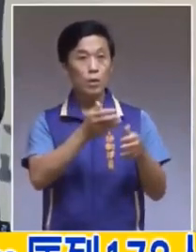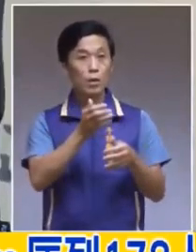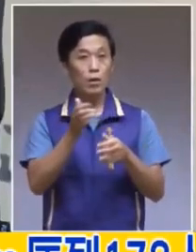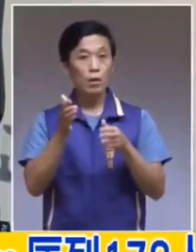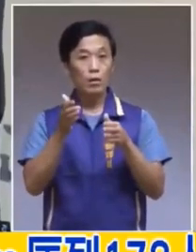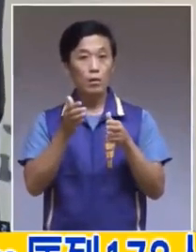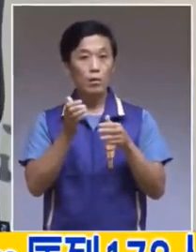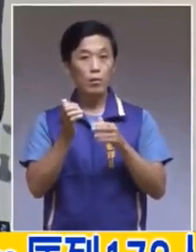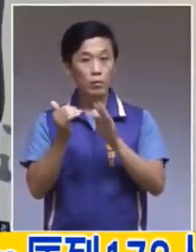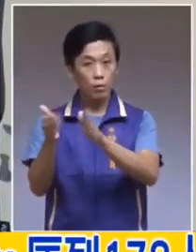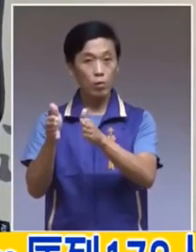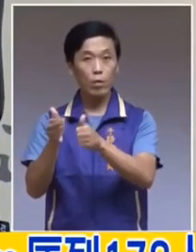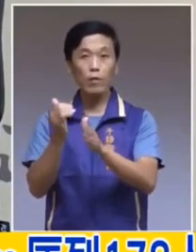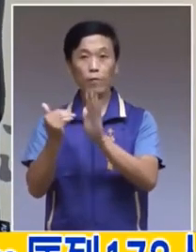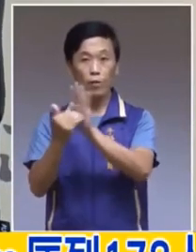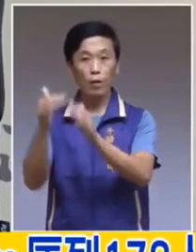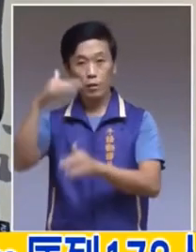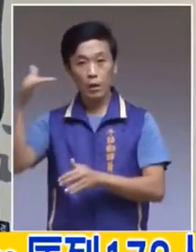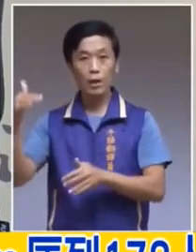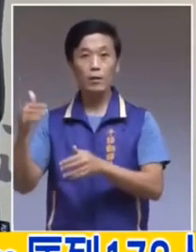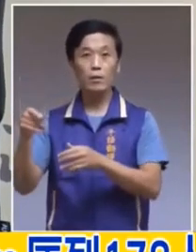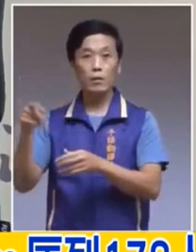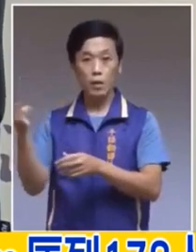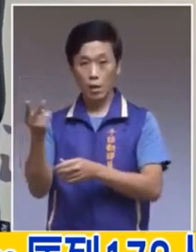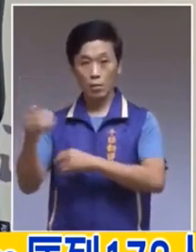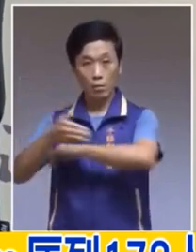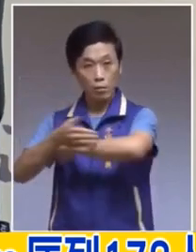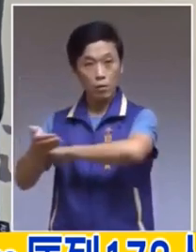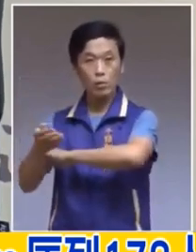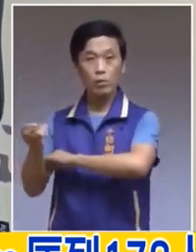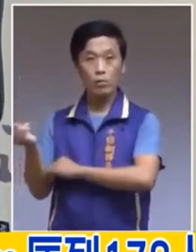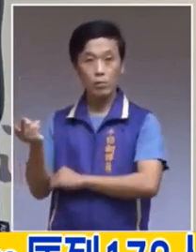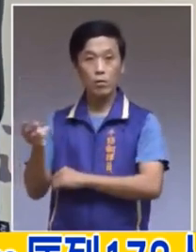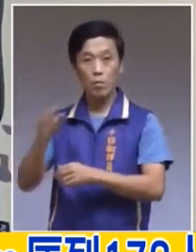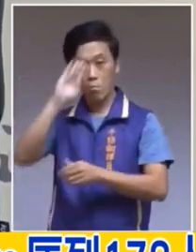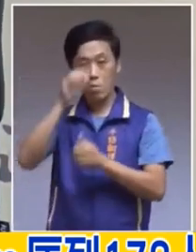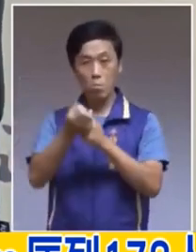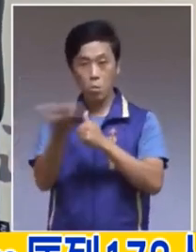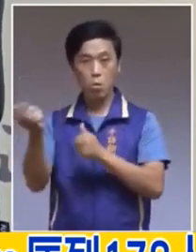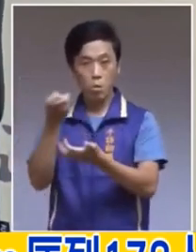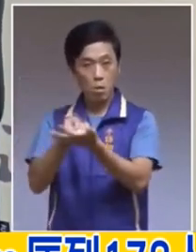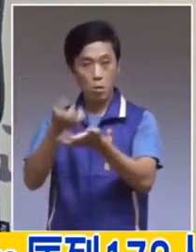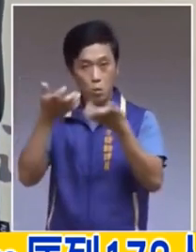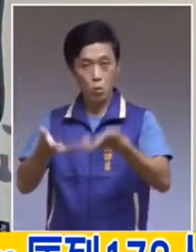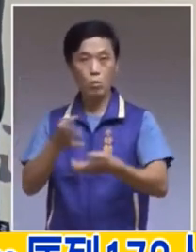病毒入侵屏东的最新消息，我们会持续带您掌握。我们先休息一下，马上回来。